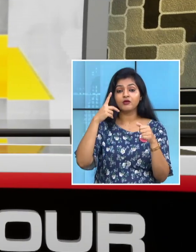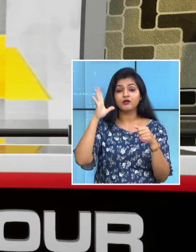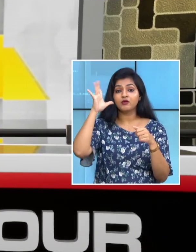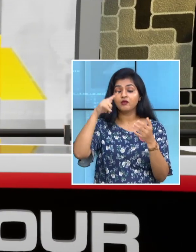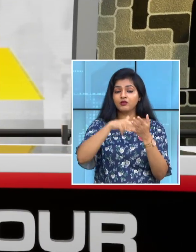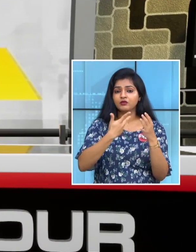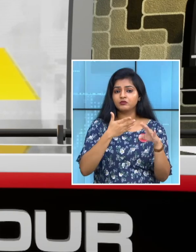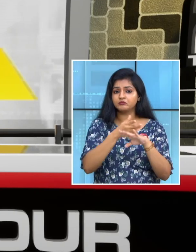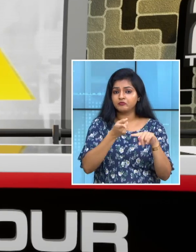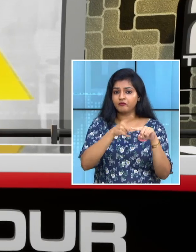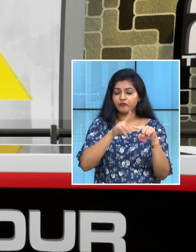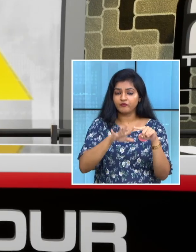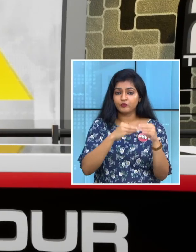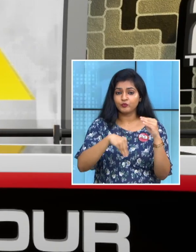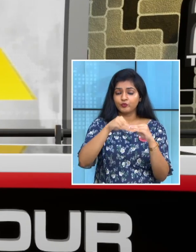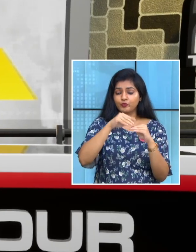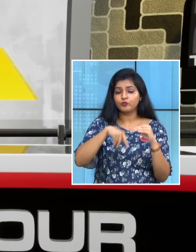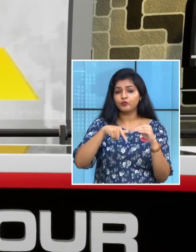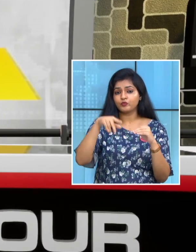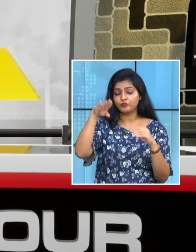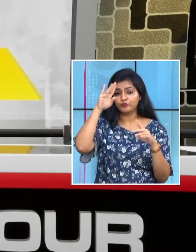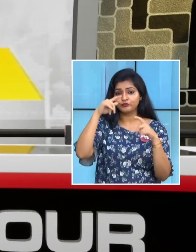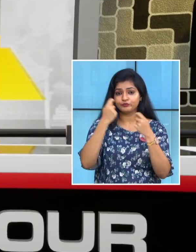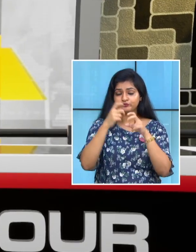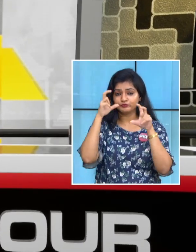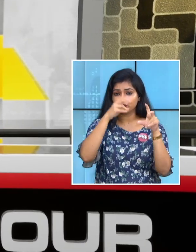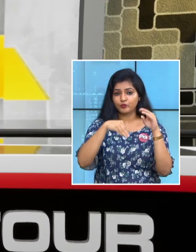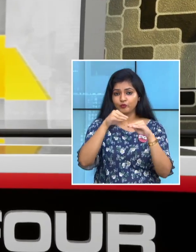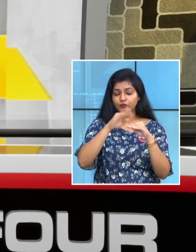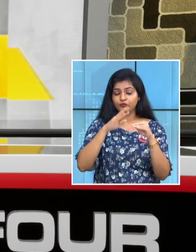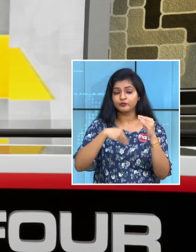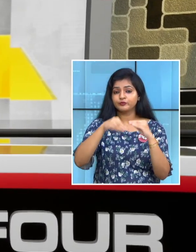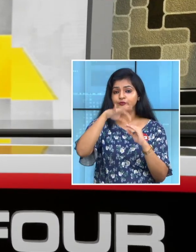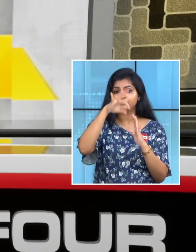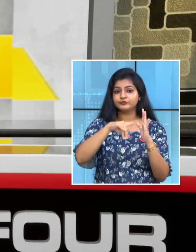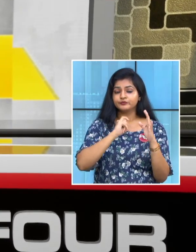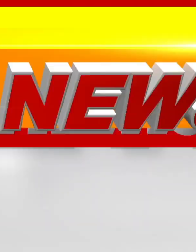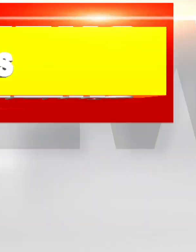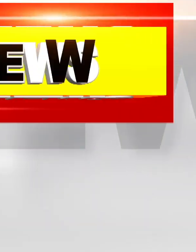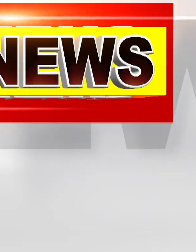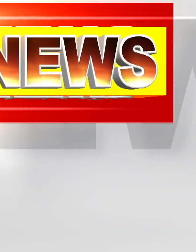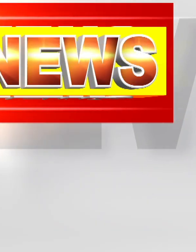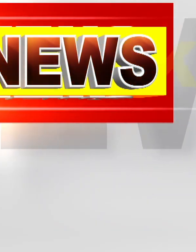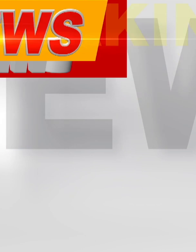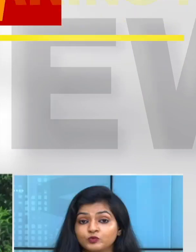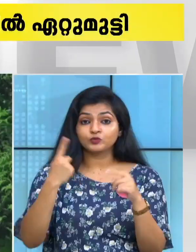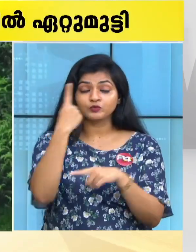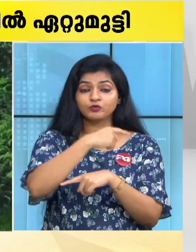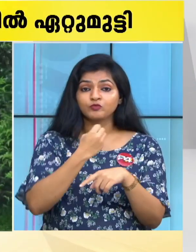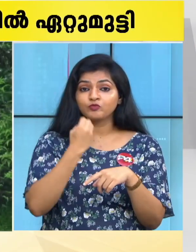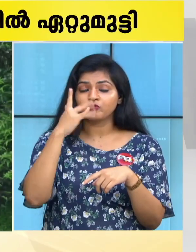രാഹുൽ വിജയനുണ്ട് വിശദാംശങ്ങളുമായി ഇപ്പോൾ. രാഹുൽ, എന്തൊക്കെയാണ് വിവരങ്ങൾ? ഉന്മേഷ്, ഇന്ന് രാവിലെയാണ് ഈ കാട്ടാനകൾ